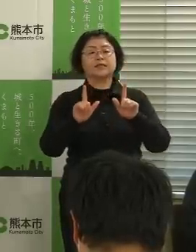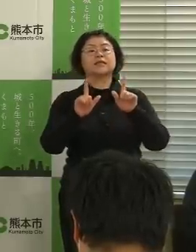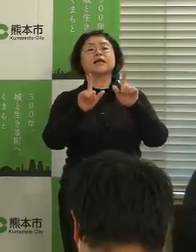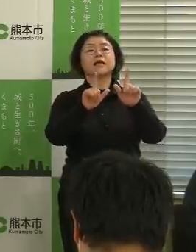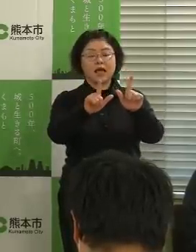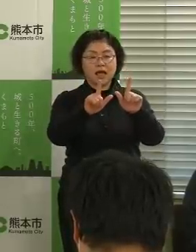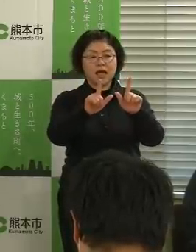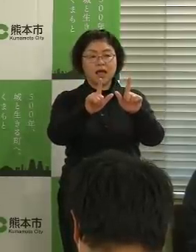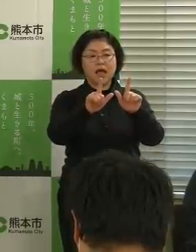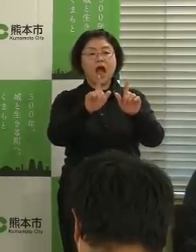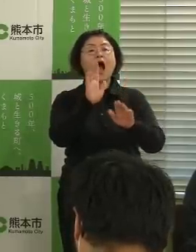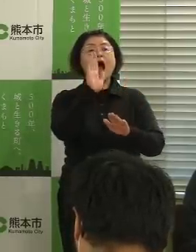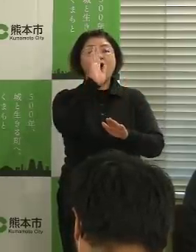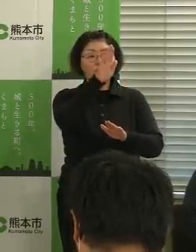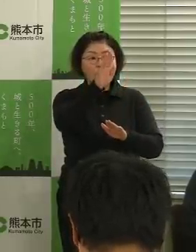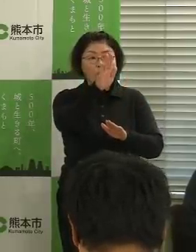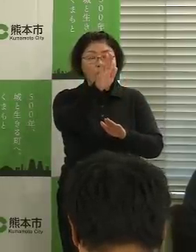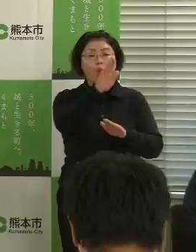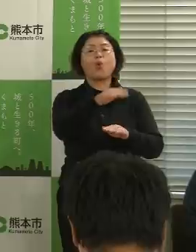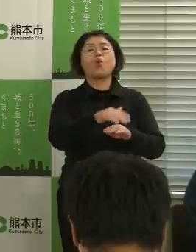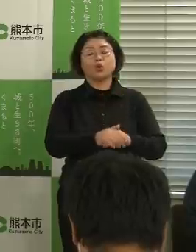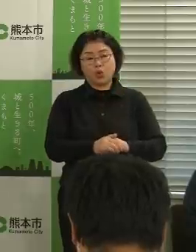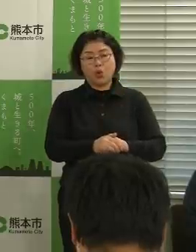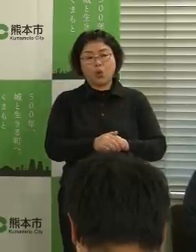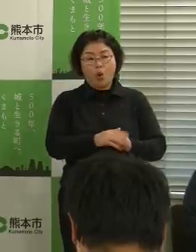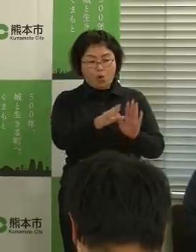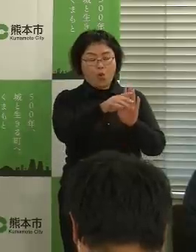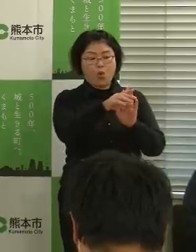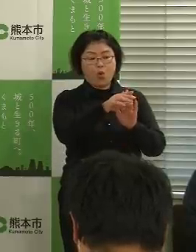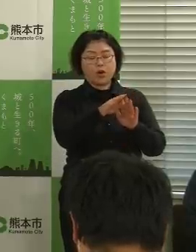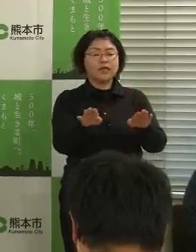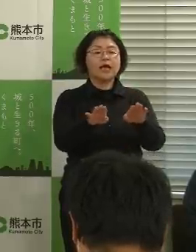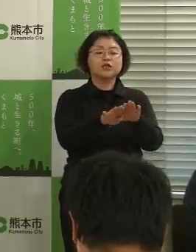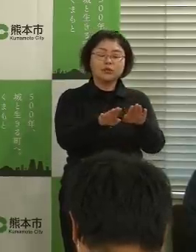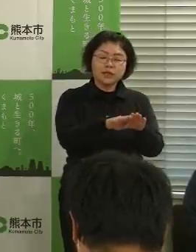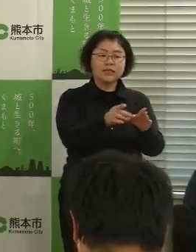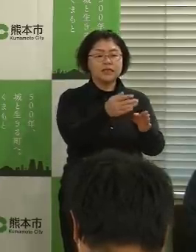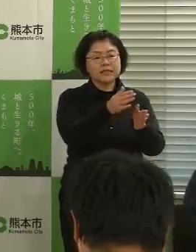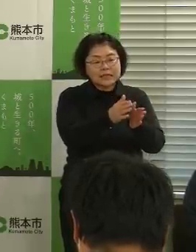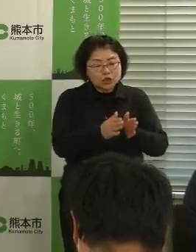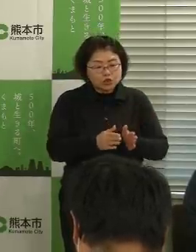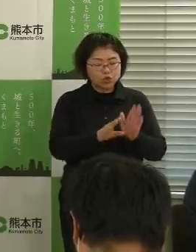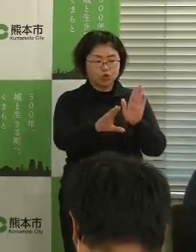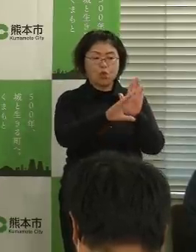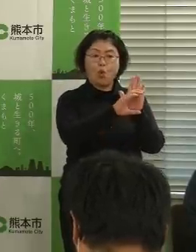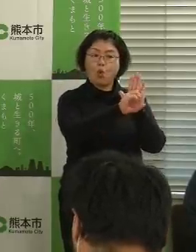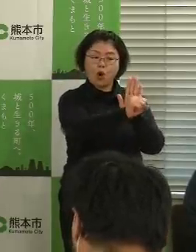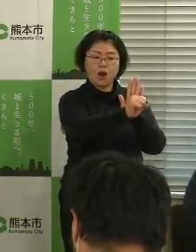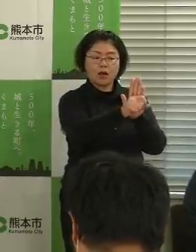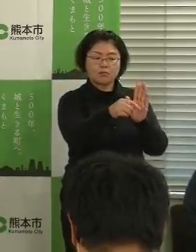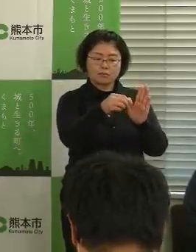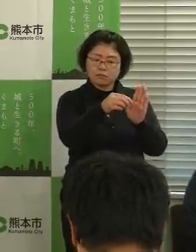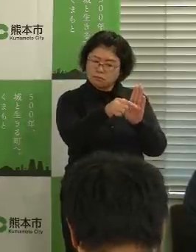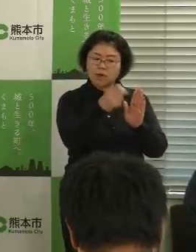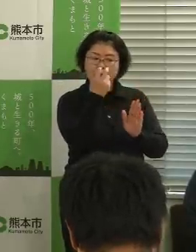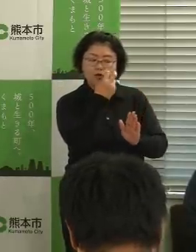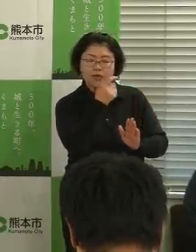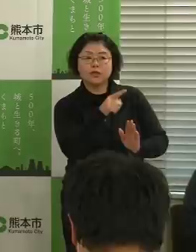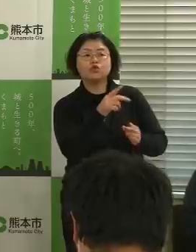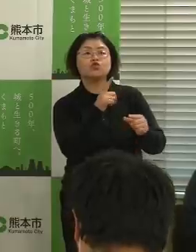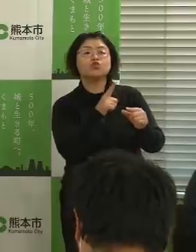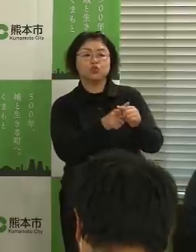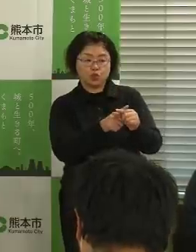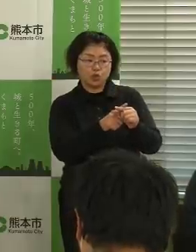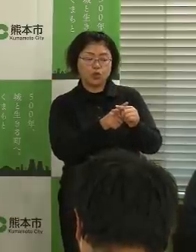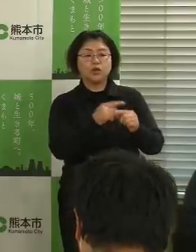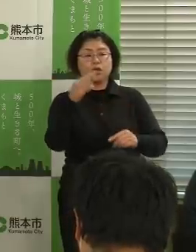降の外出自粛要請の効果分析なども行われるとお聞きしておりますが、本市の交通量